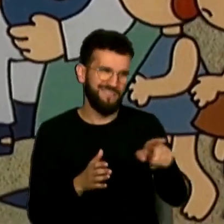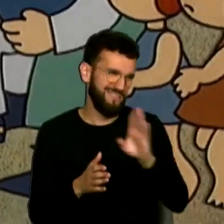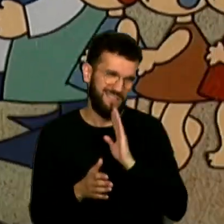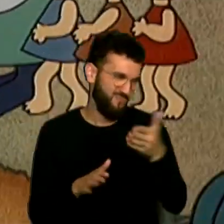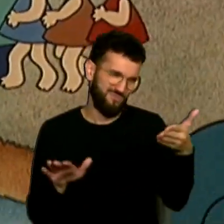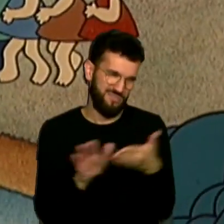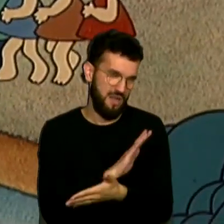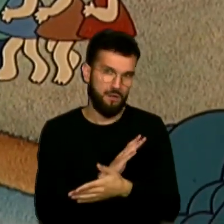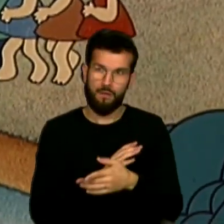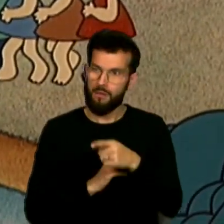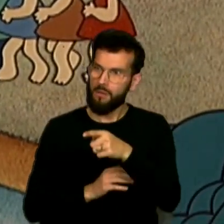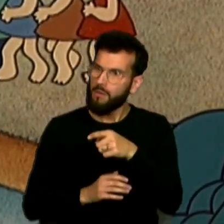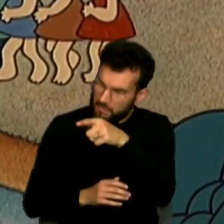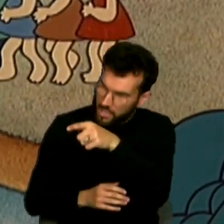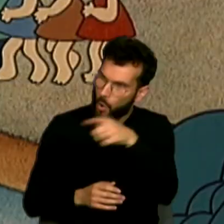Rybka, vyžeň ho.